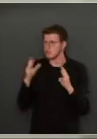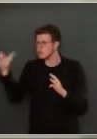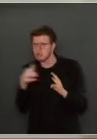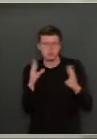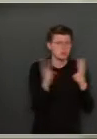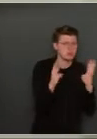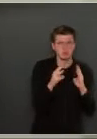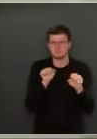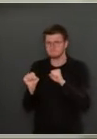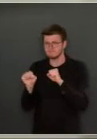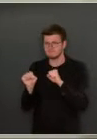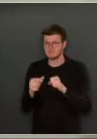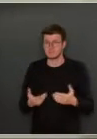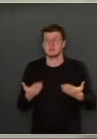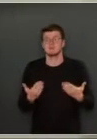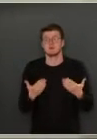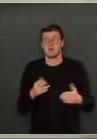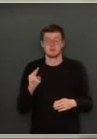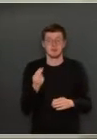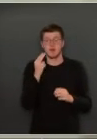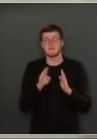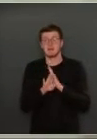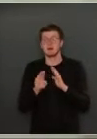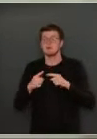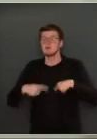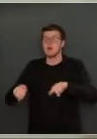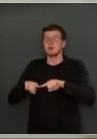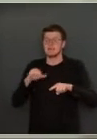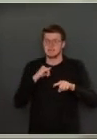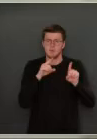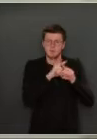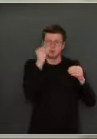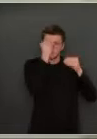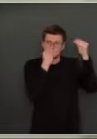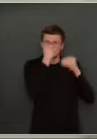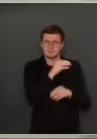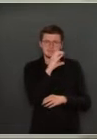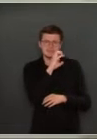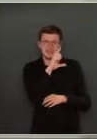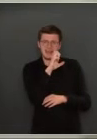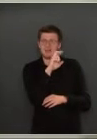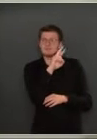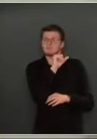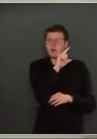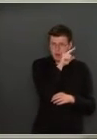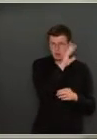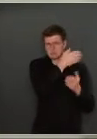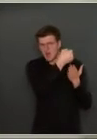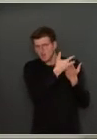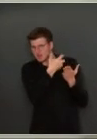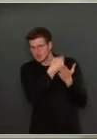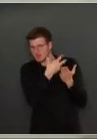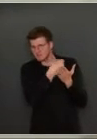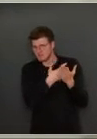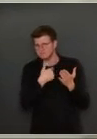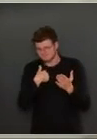Vandaag heeft de Nationale Veiligheidsraad op advies van de wetenschappers van Celeval beslist om aanvullende maatregelen te nemen